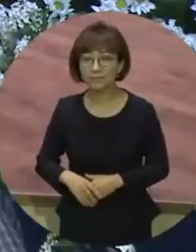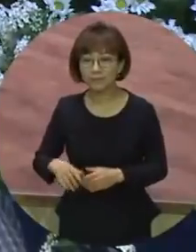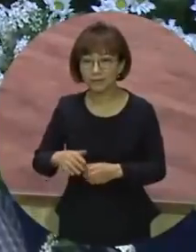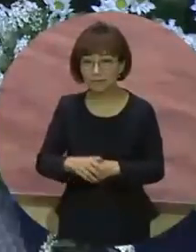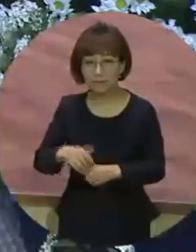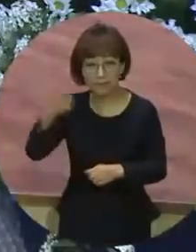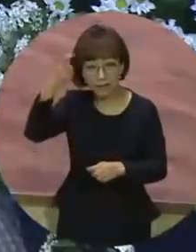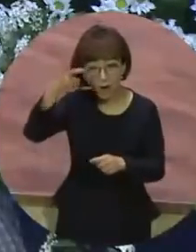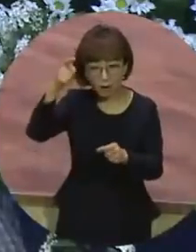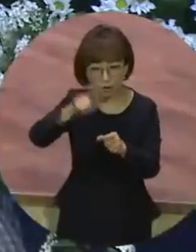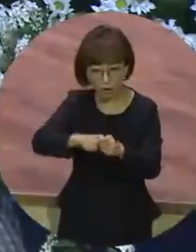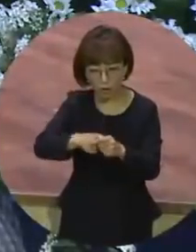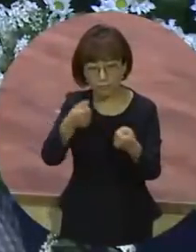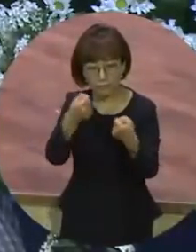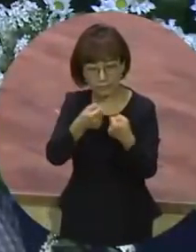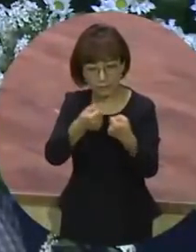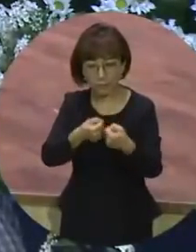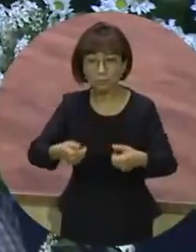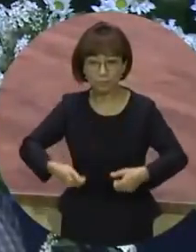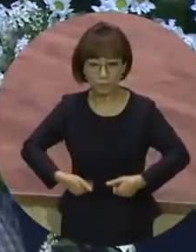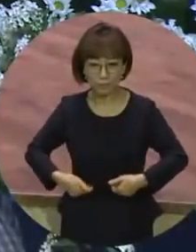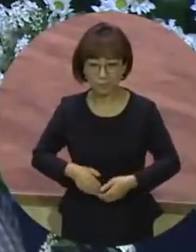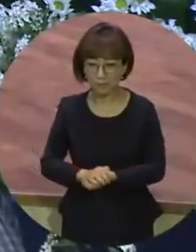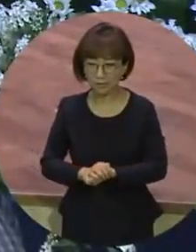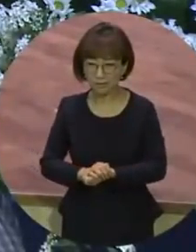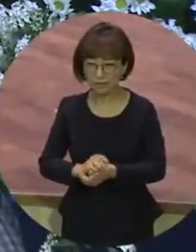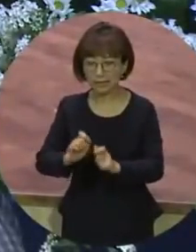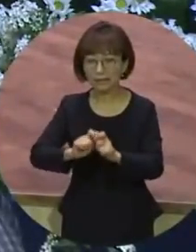싸움 안 싸우면 맨날 사람과 싸우고 자빠지.